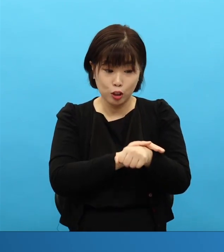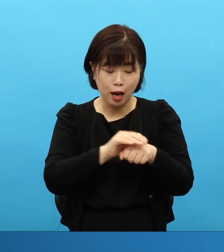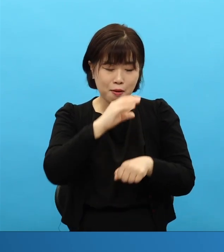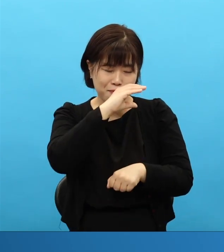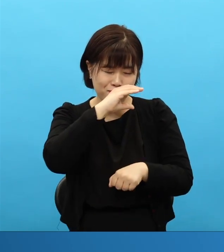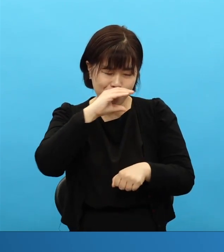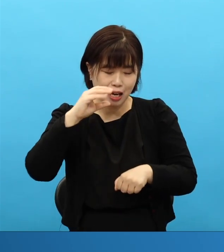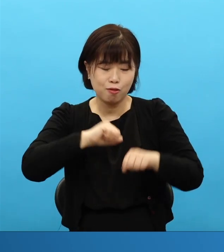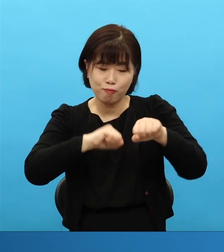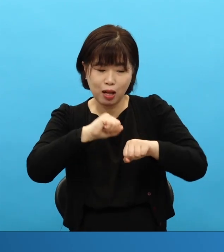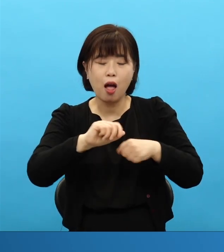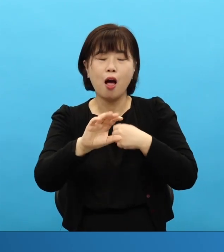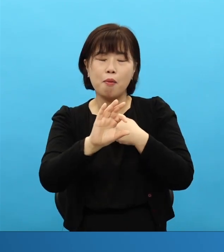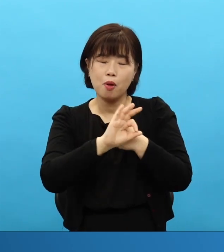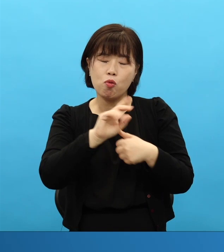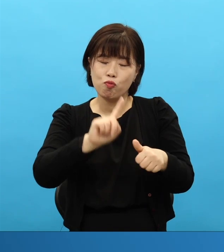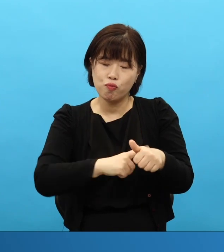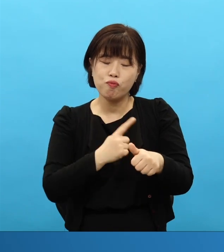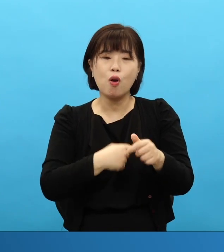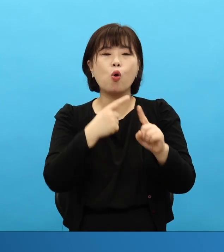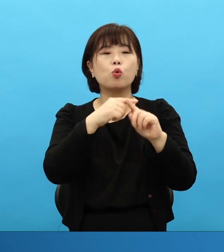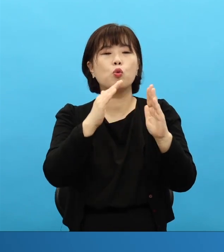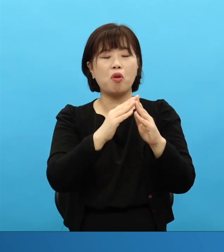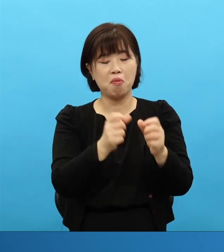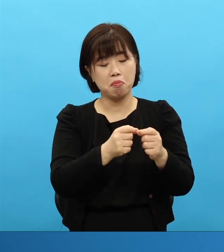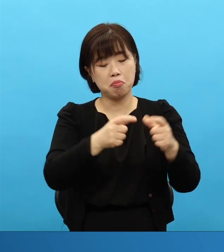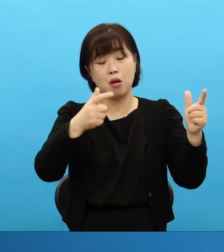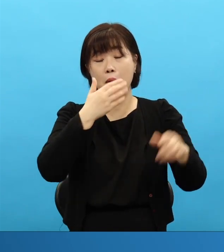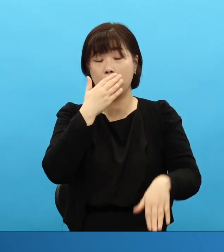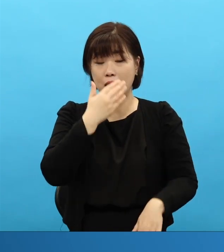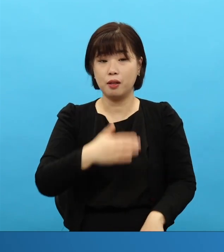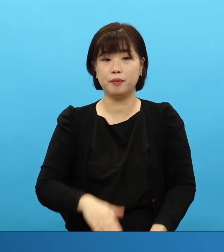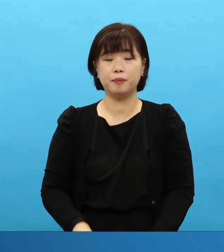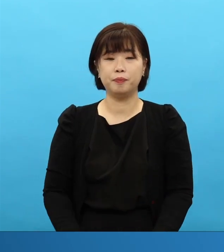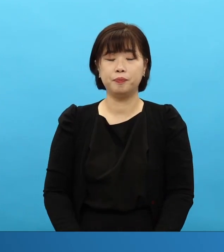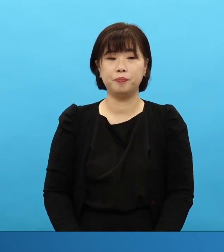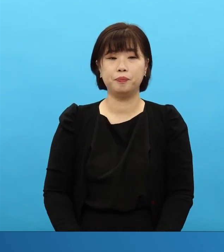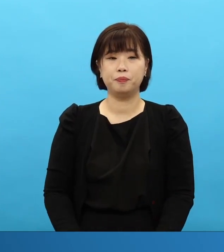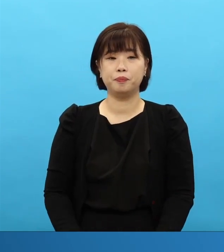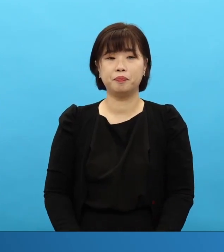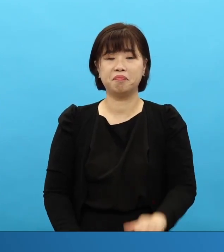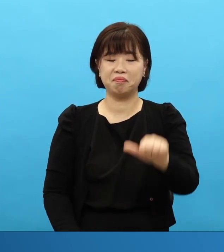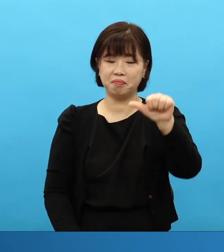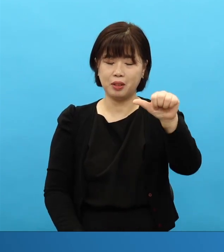있으니까. Because they have this. 어떻게 해야 되겠냐? How must you do it?